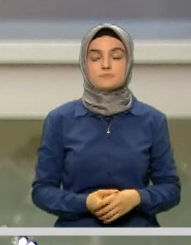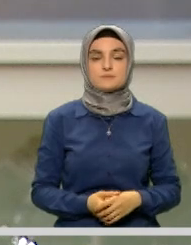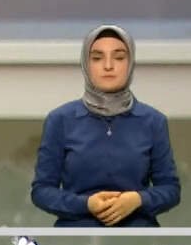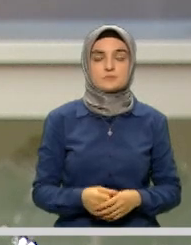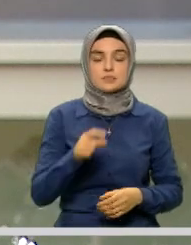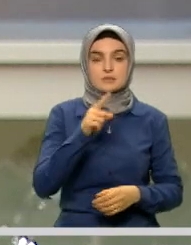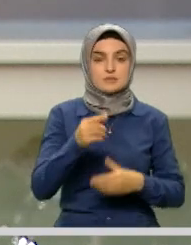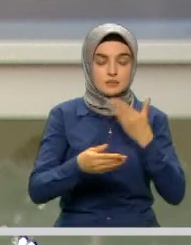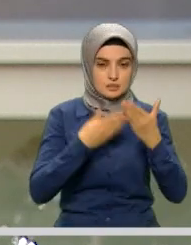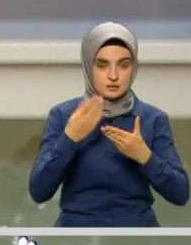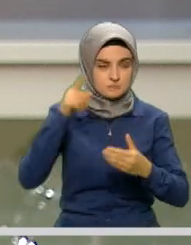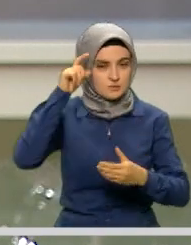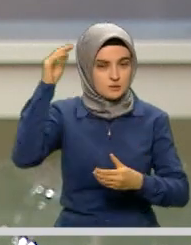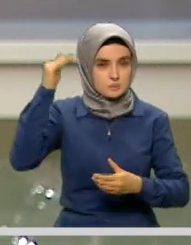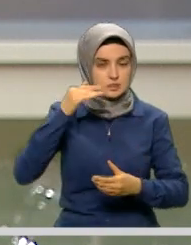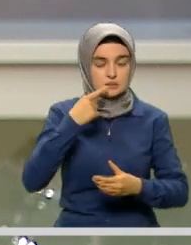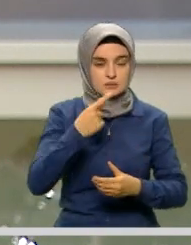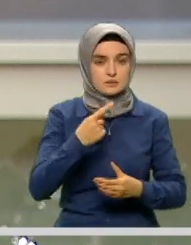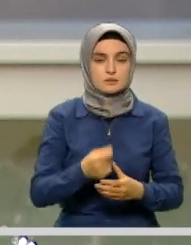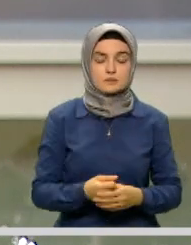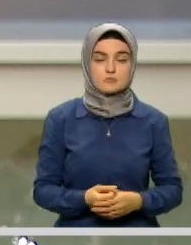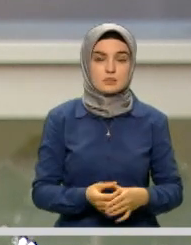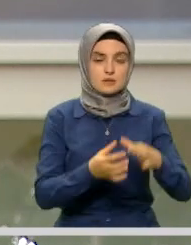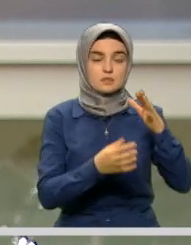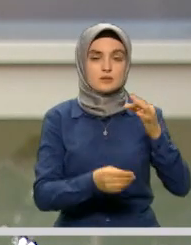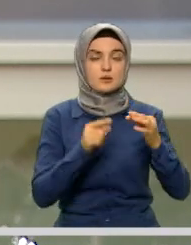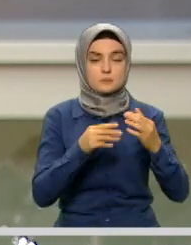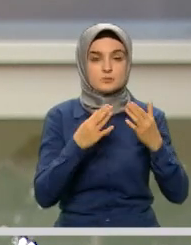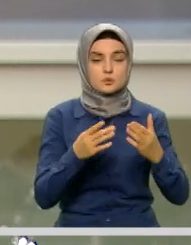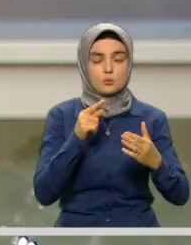siz aktarırken aklıma geldi dediniz ya hani insan bir şekilde onu